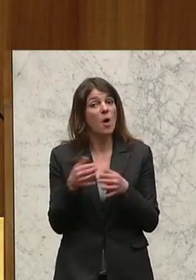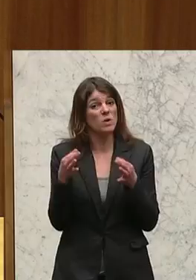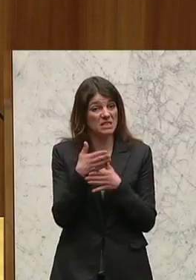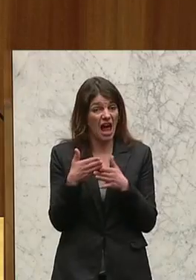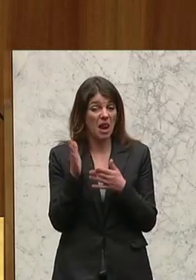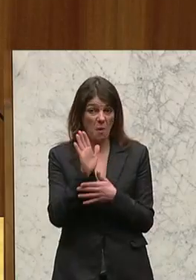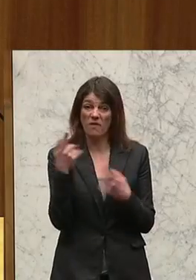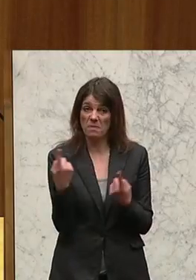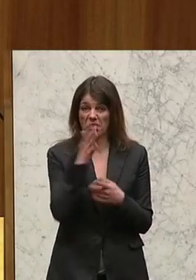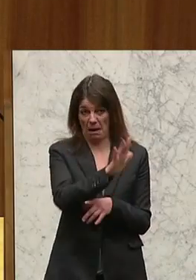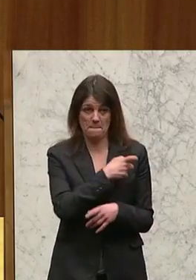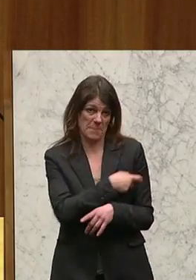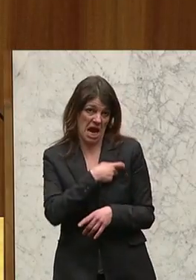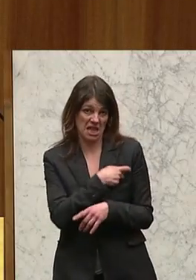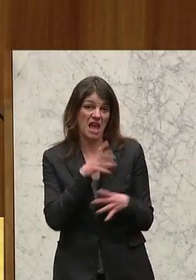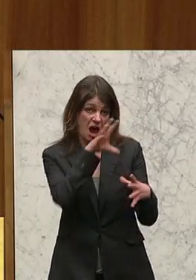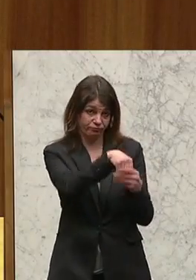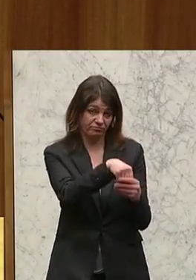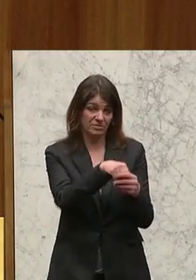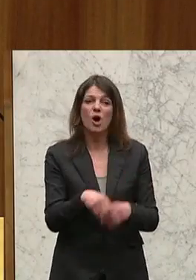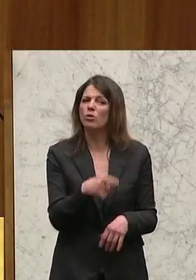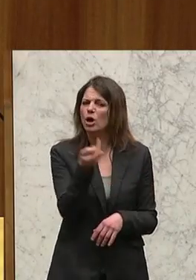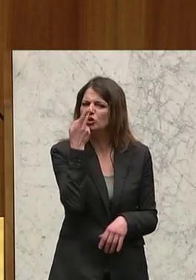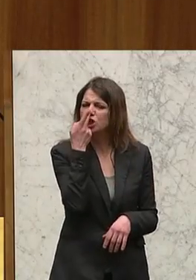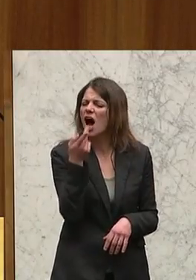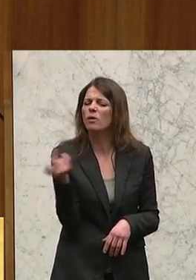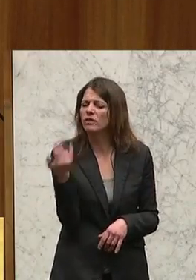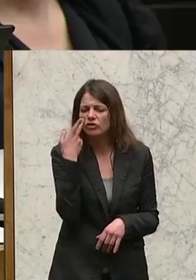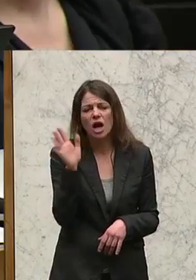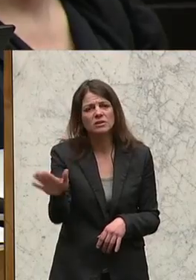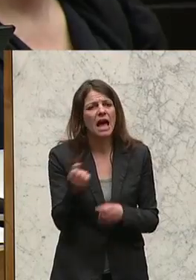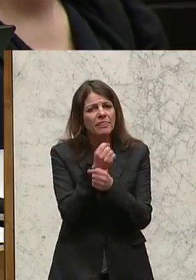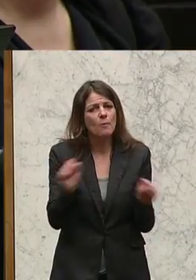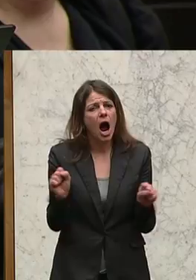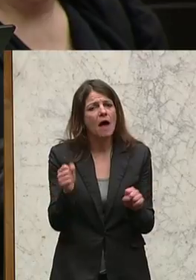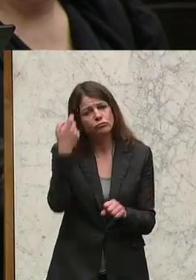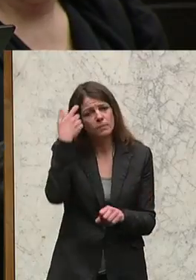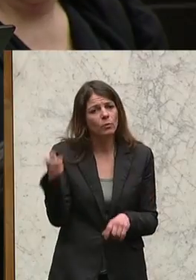großen Teil Ihrer Partei angehören. Um deren demokratische Gesinnung sollten Sie sich Sorgen machen.